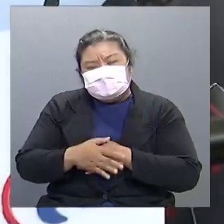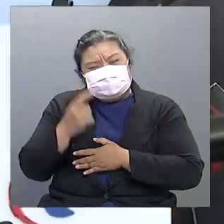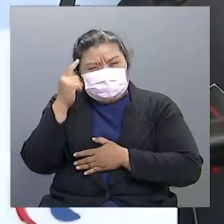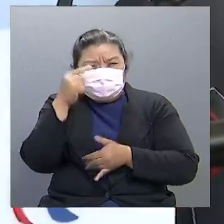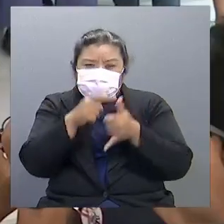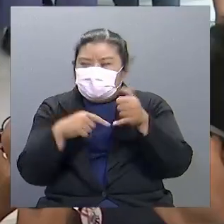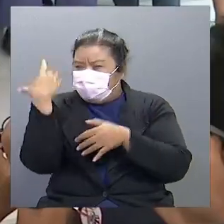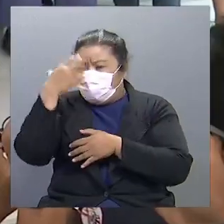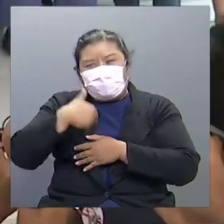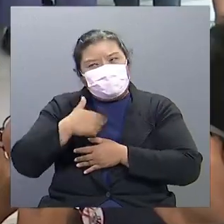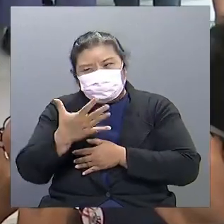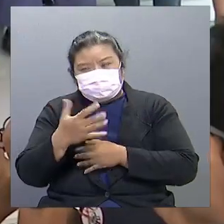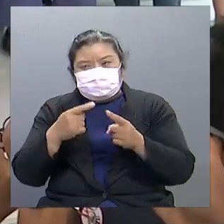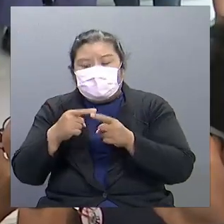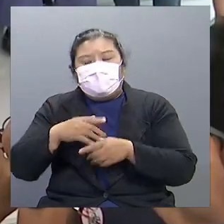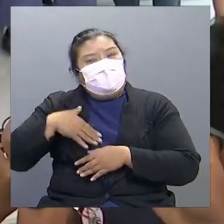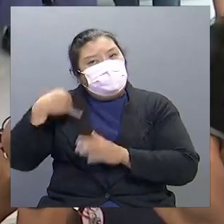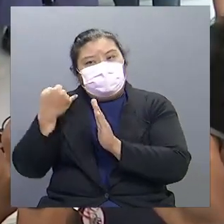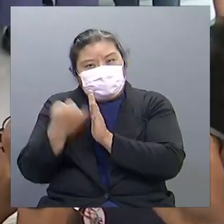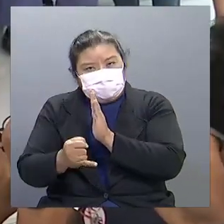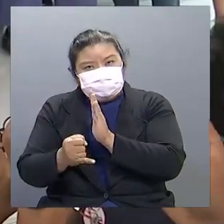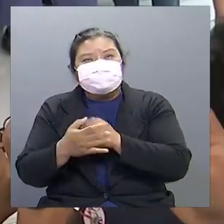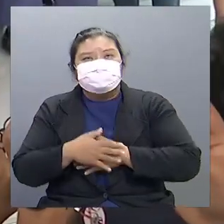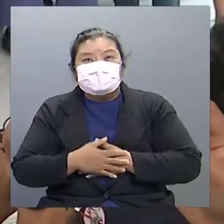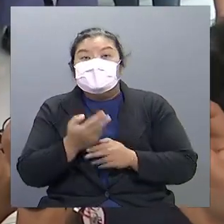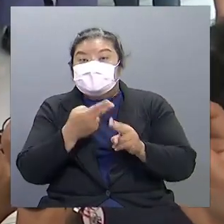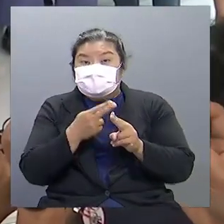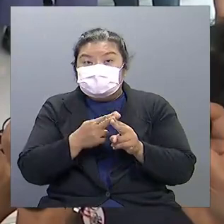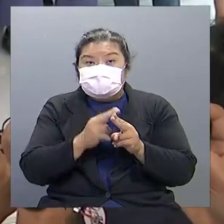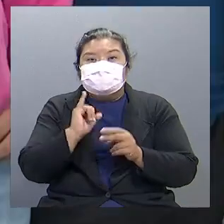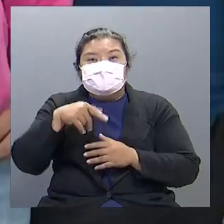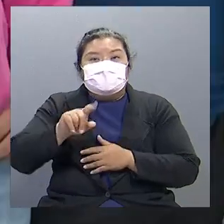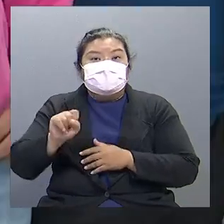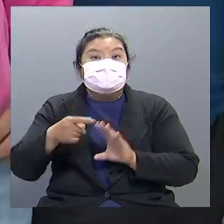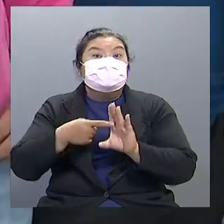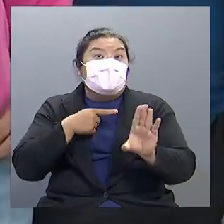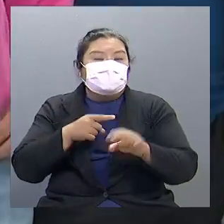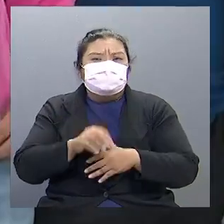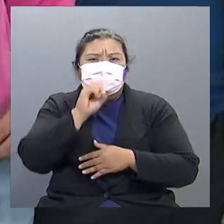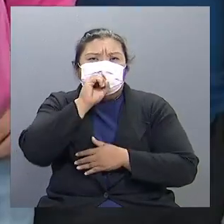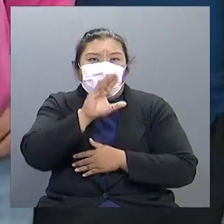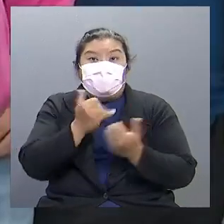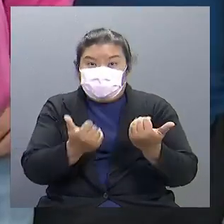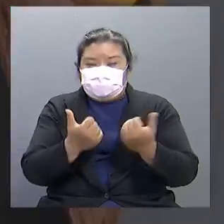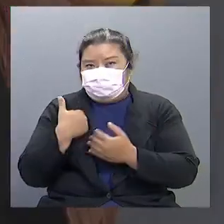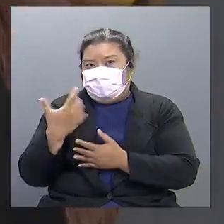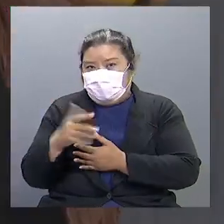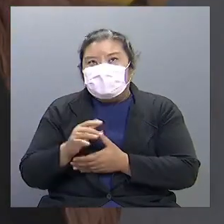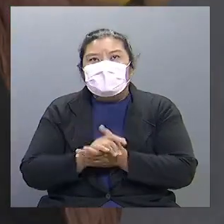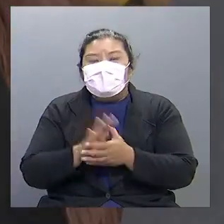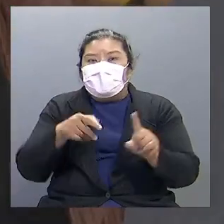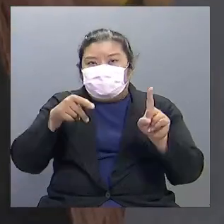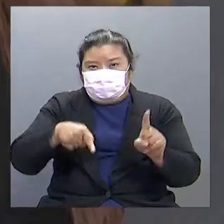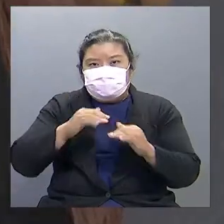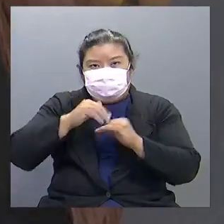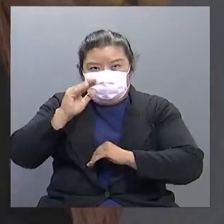ดนี ้ด้านนายไพศาลเรืองฤทธิ์ทนายความเปิดเผยว่าขณะนี้มีผู้เสียหายหลายพันคนค่ะยอดเงิน